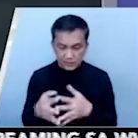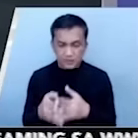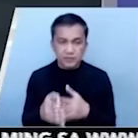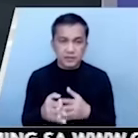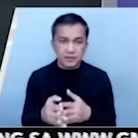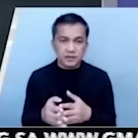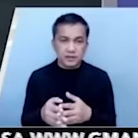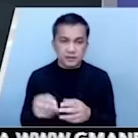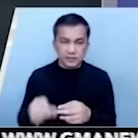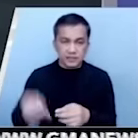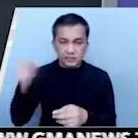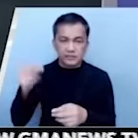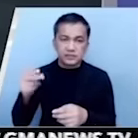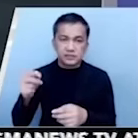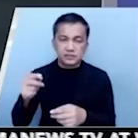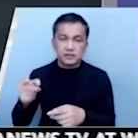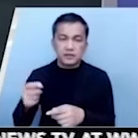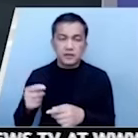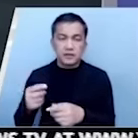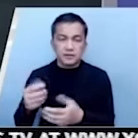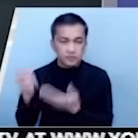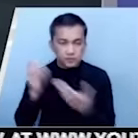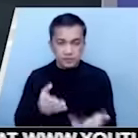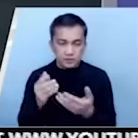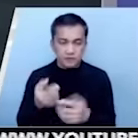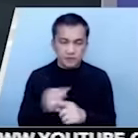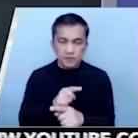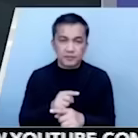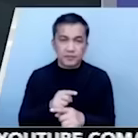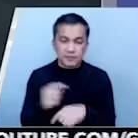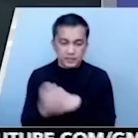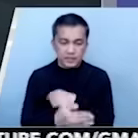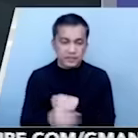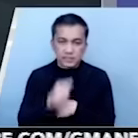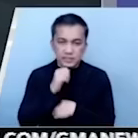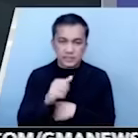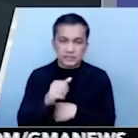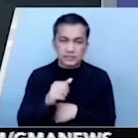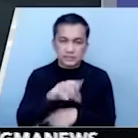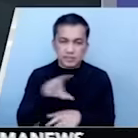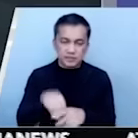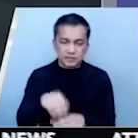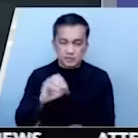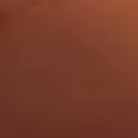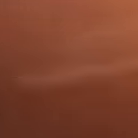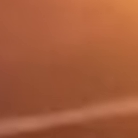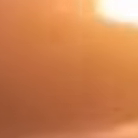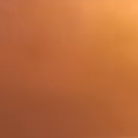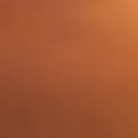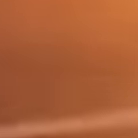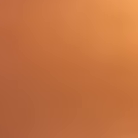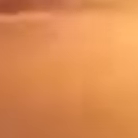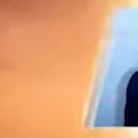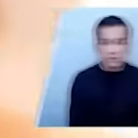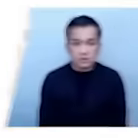mga bansang hindi kasapi ng OPEC o Organization of the Petroleum Exporting Countries.